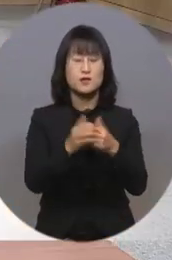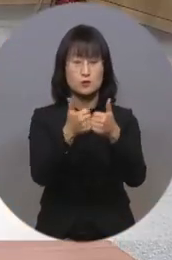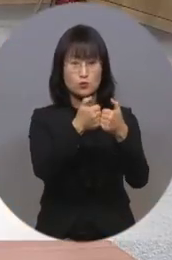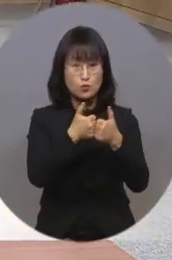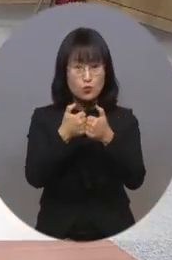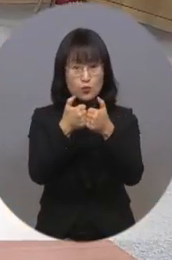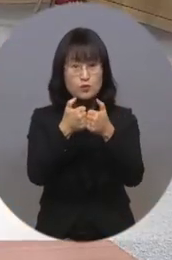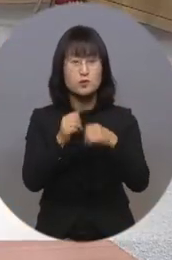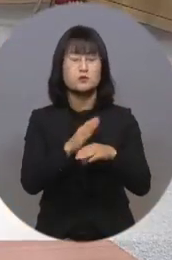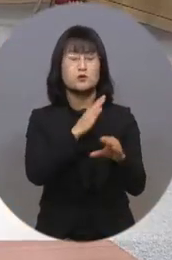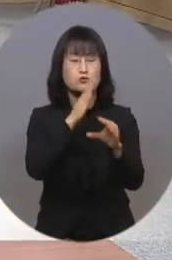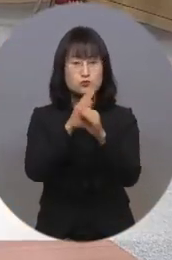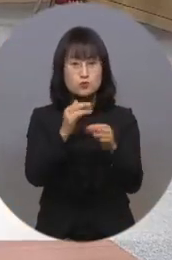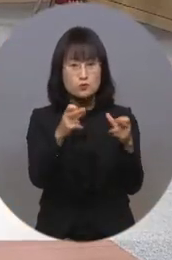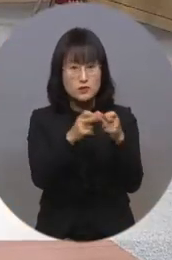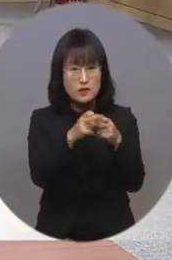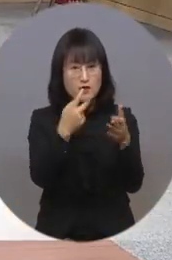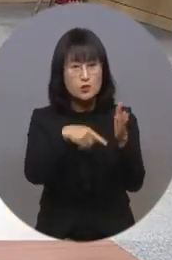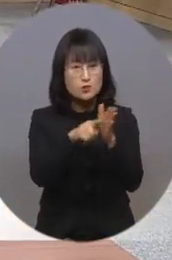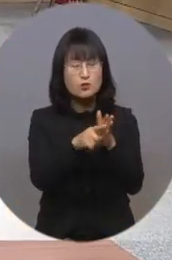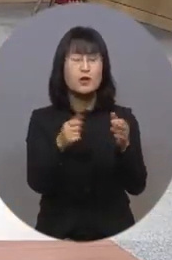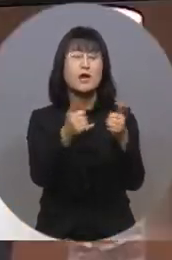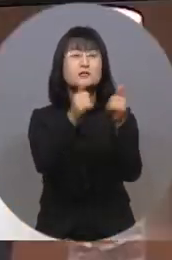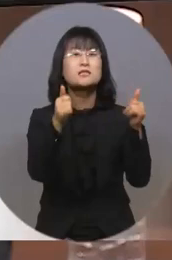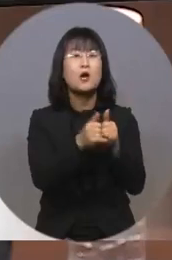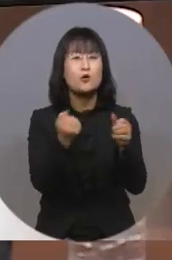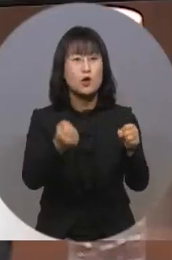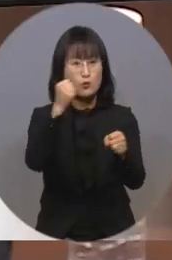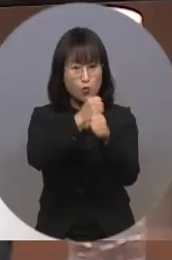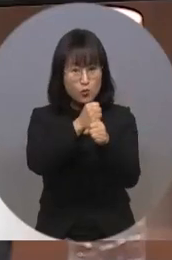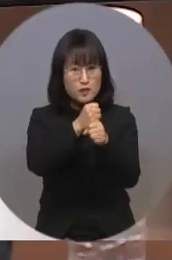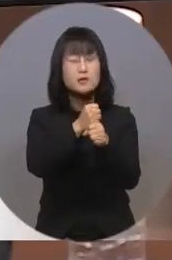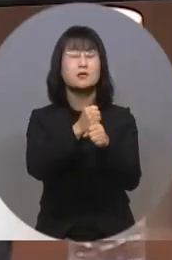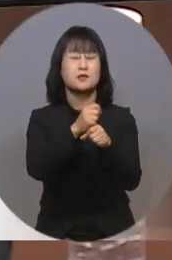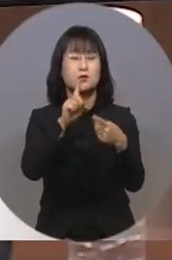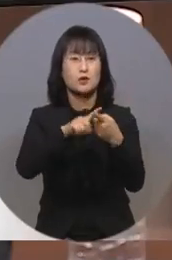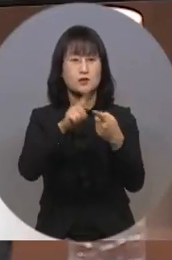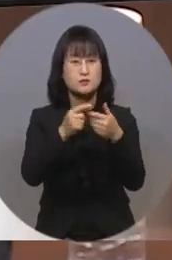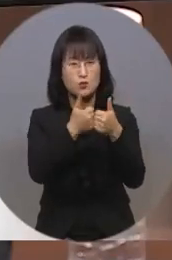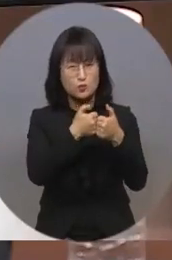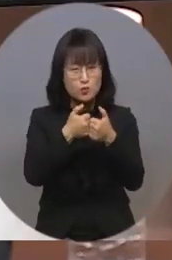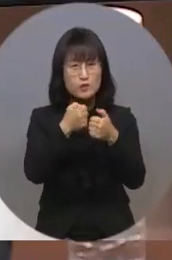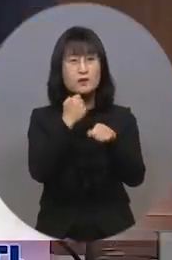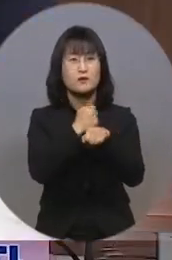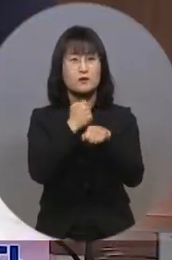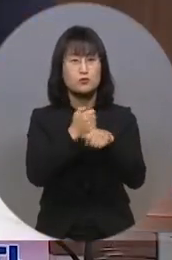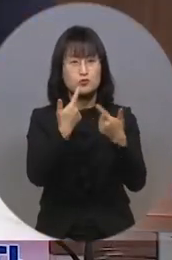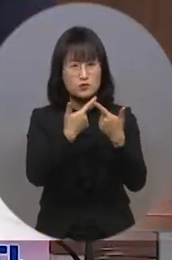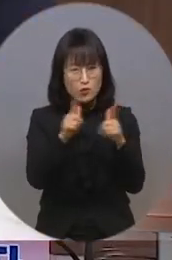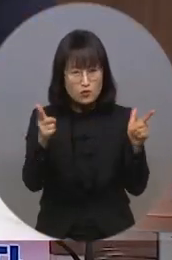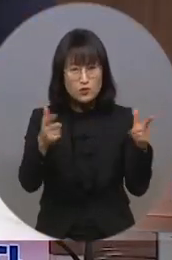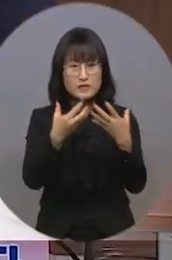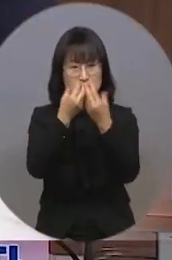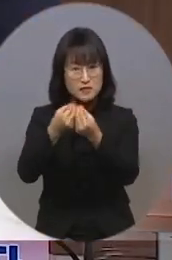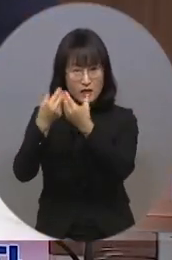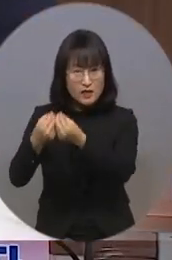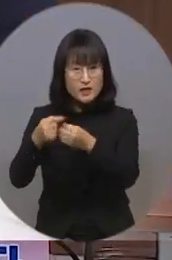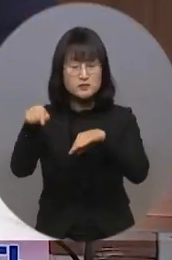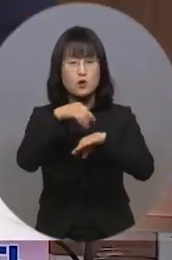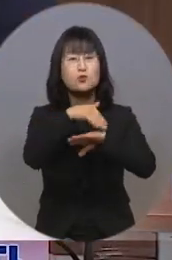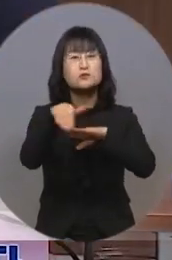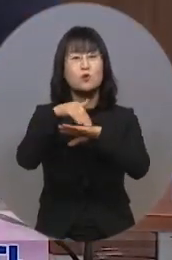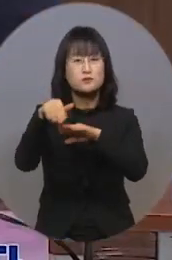토론회에서는 중도장애인들을 위한 사회복지 시스템에 대해 에도니아고 다양한 사례를 통해 정책적인 제언을